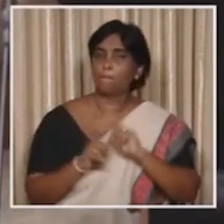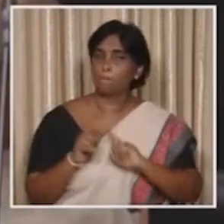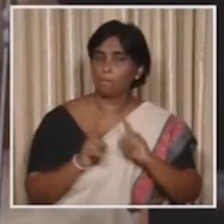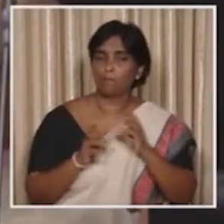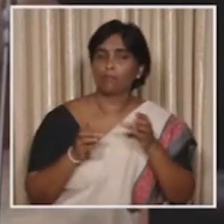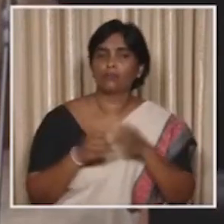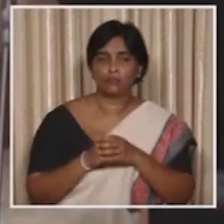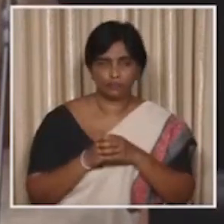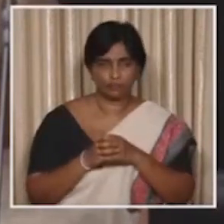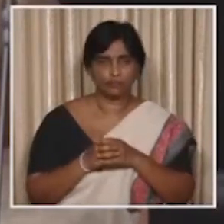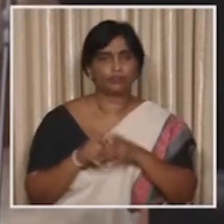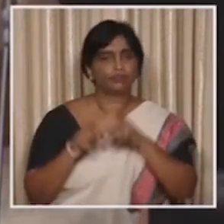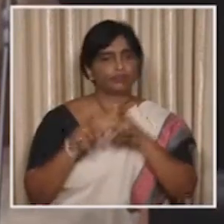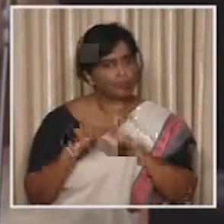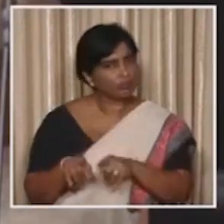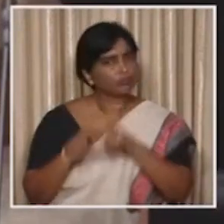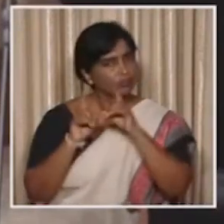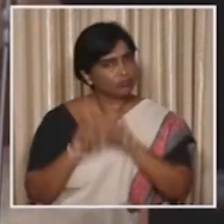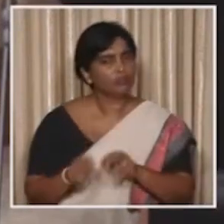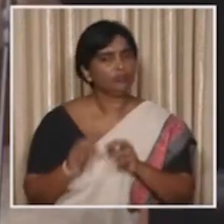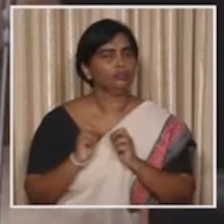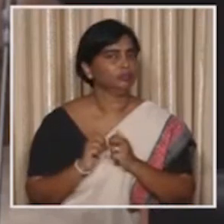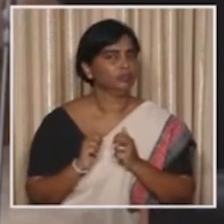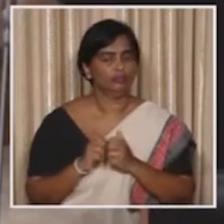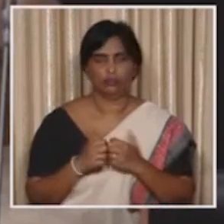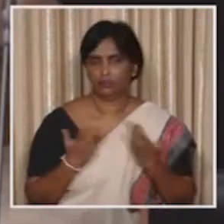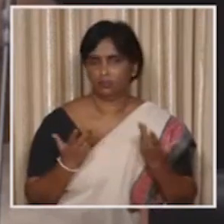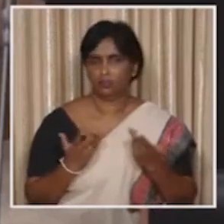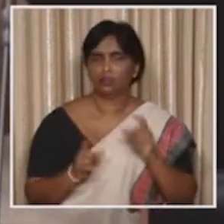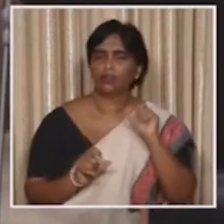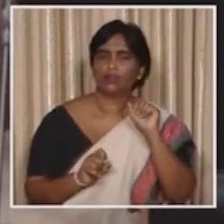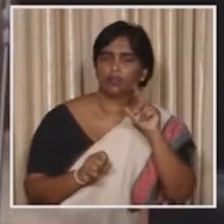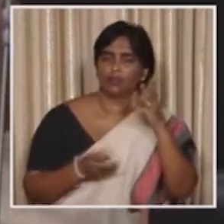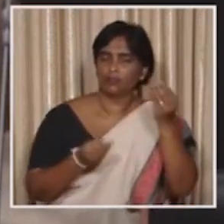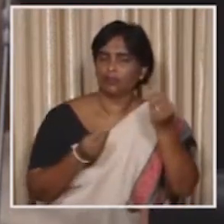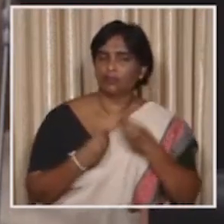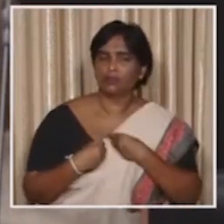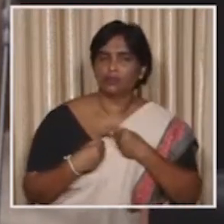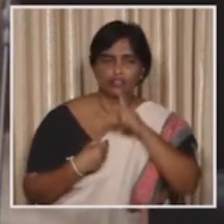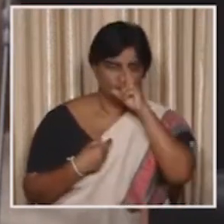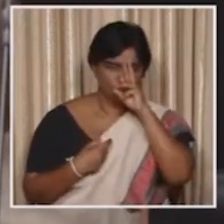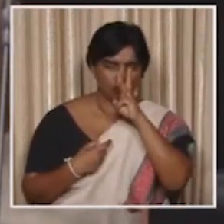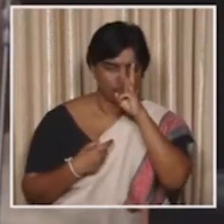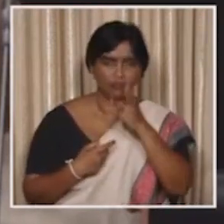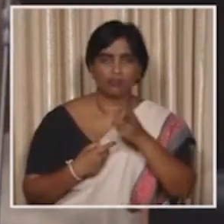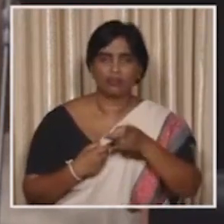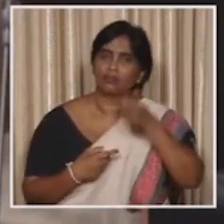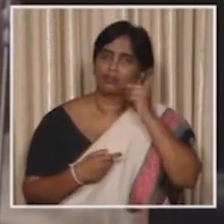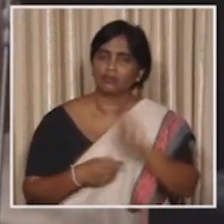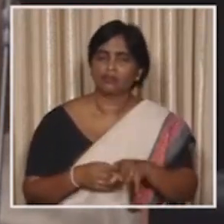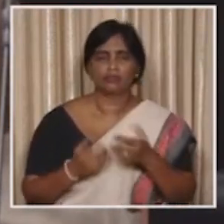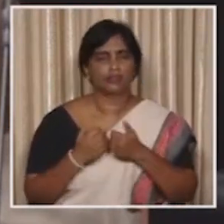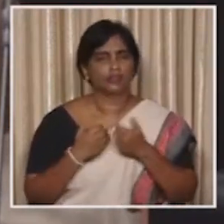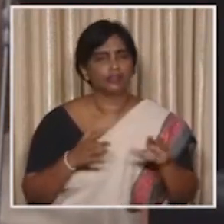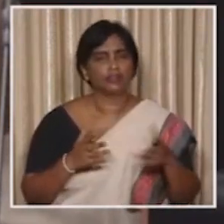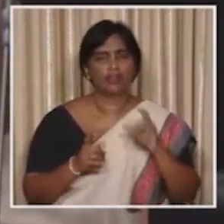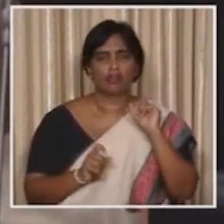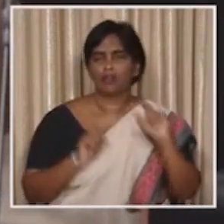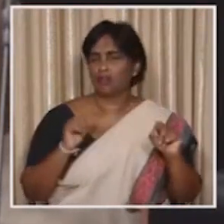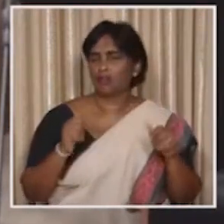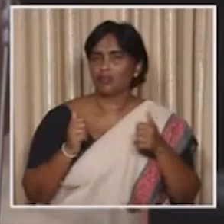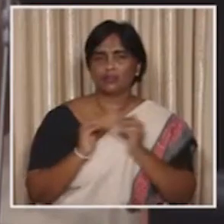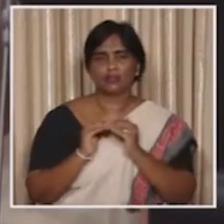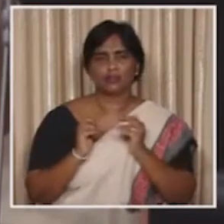සභාව ගෙනාවත් එතනත් මේ ප්‍රශ්නයක් තිබුණේ නැහැ. නම් එනවා අපි සුමාන දෙකකින් තුනකින් පත් කරනවා. නම් වලට